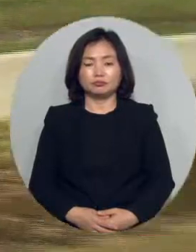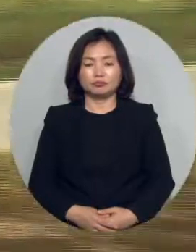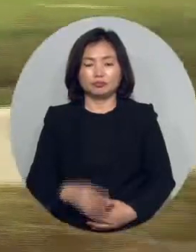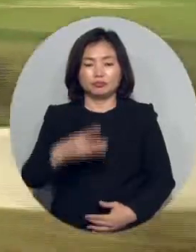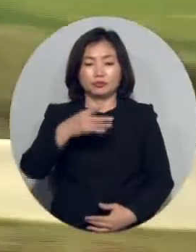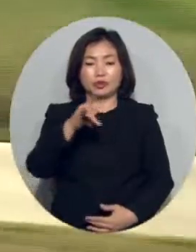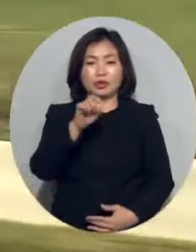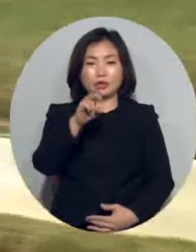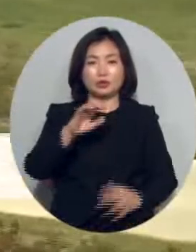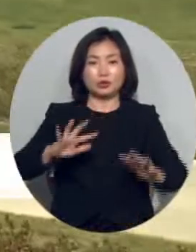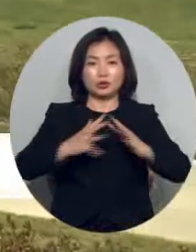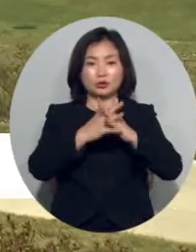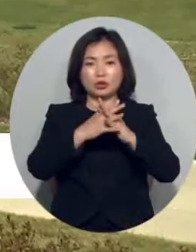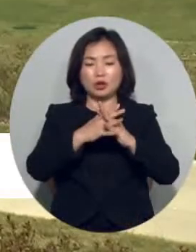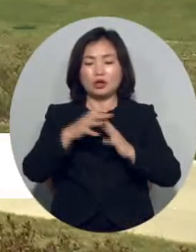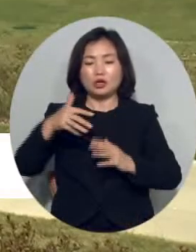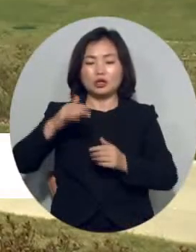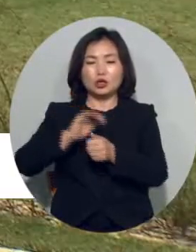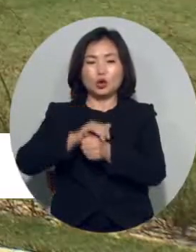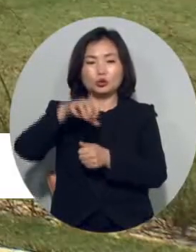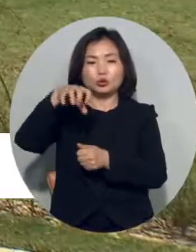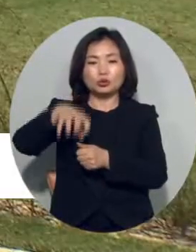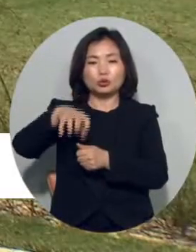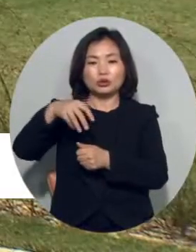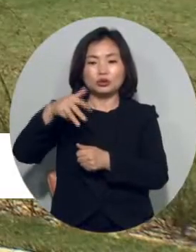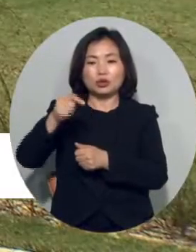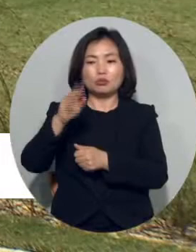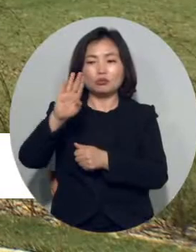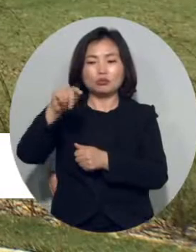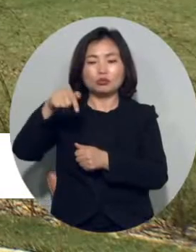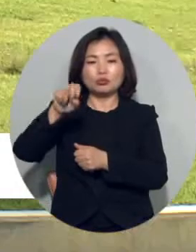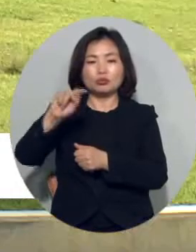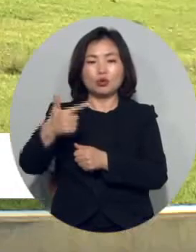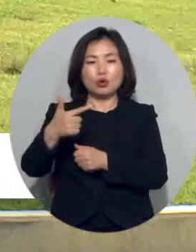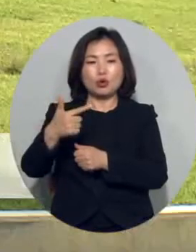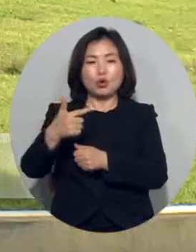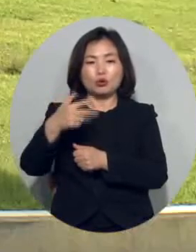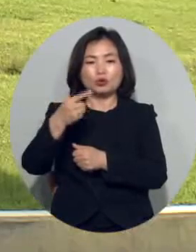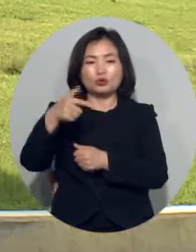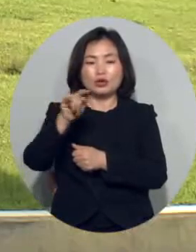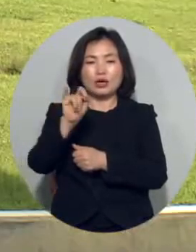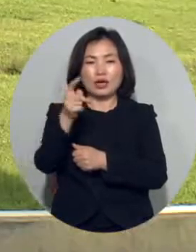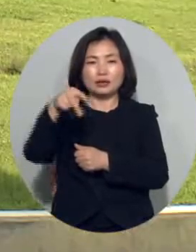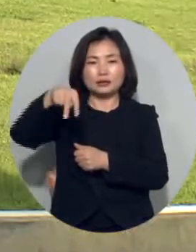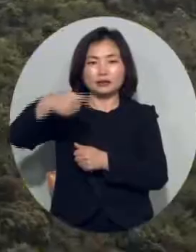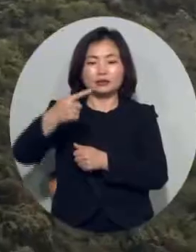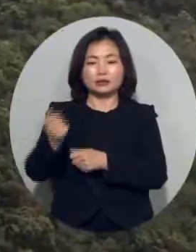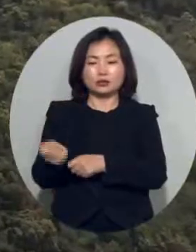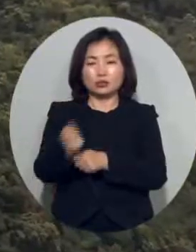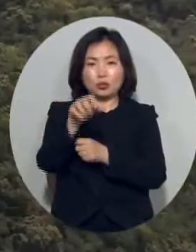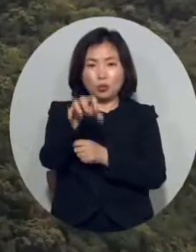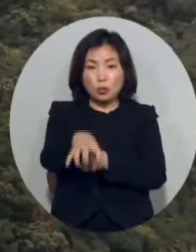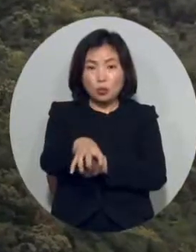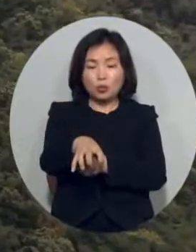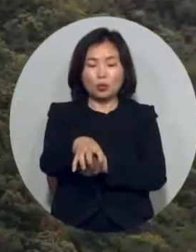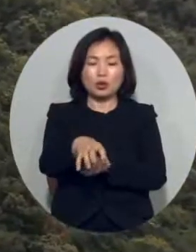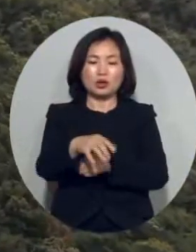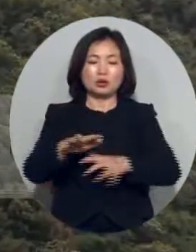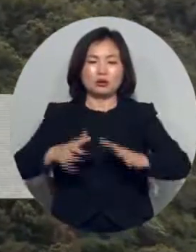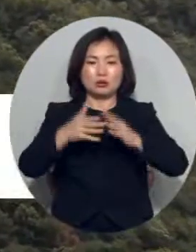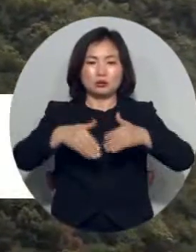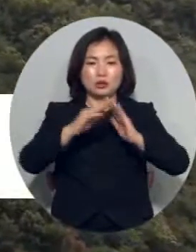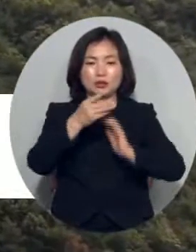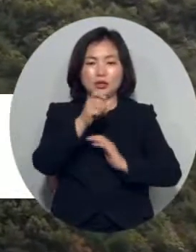태영 건설이 경주시 천북면에 지난 15일 개장한 루나엑스 골프장. 골프장 건설 과정에서